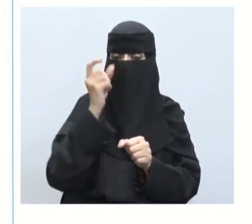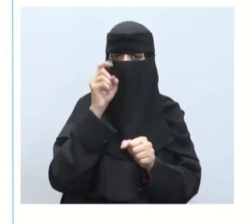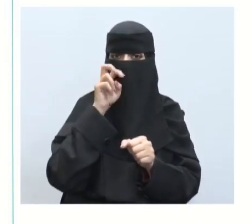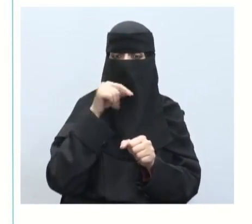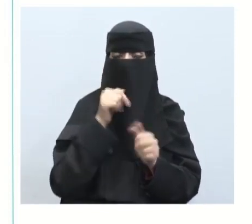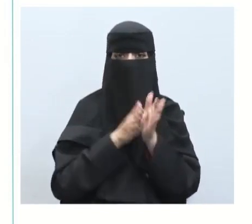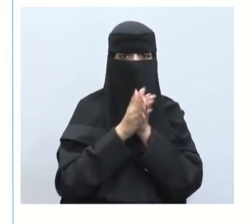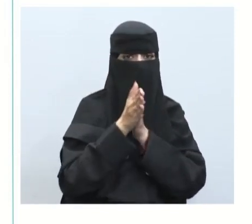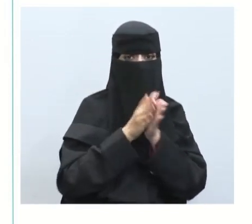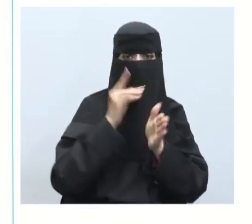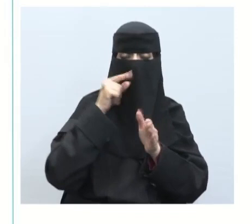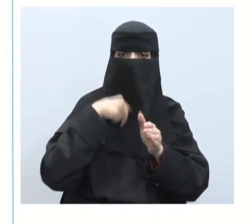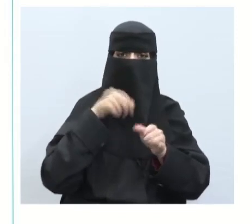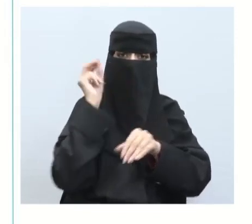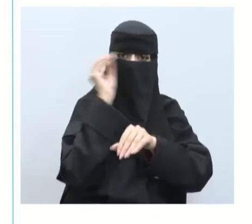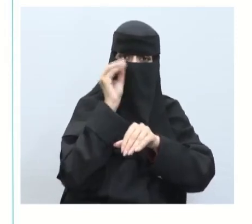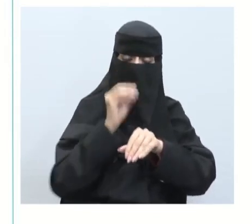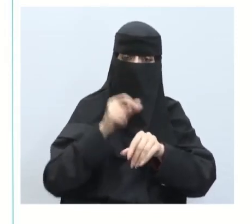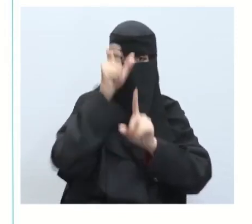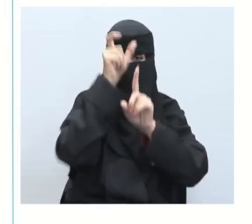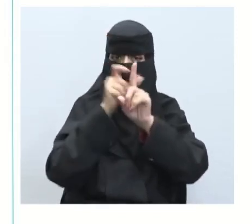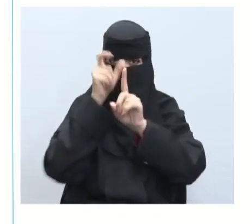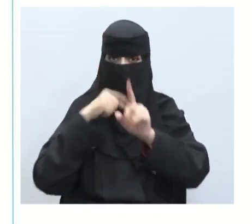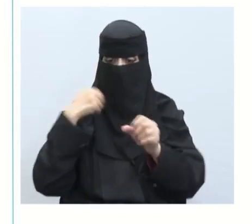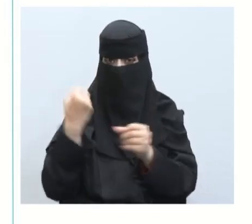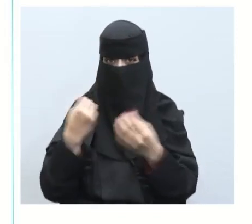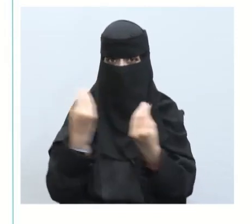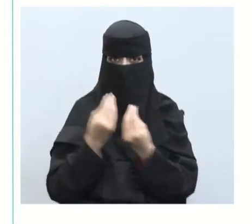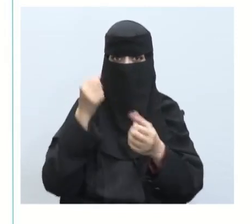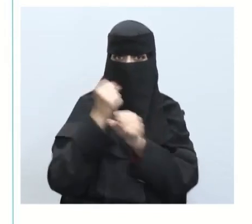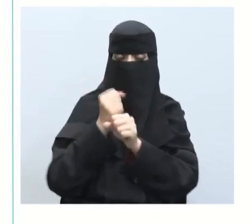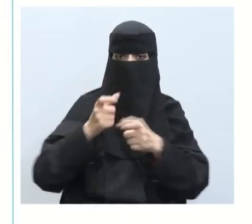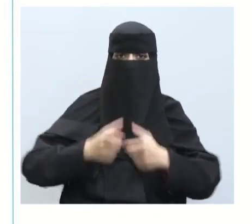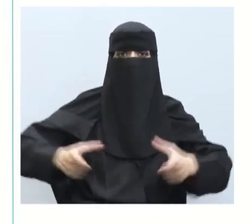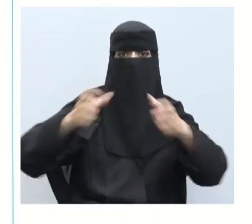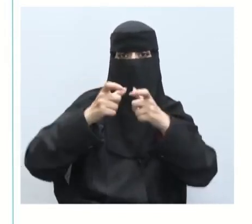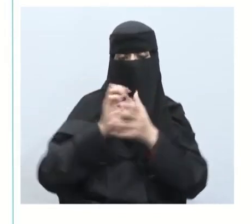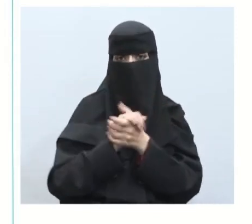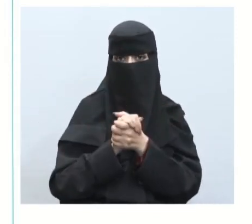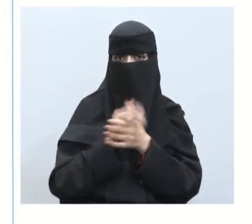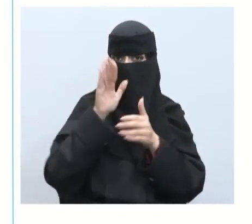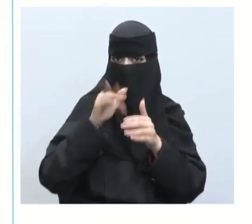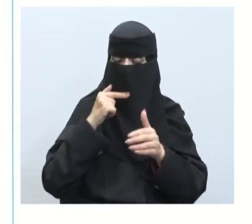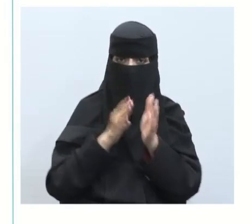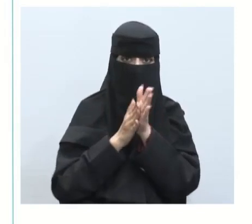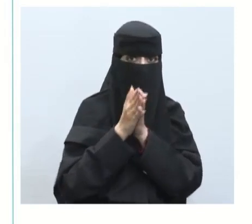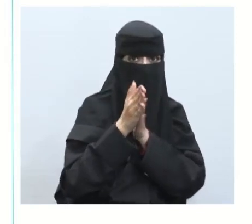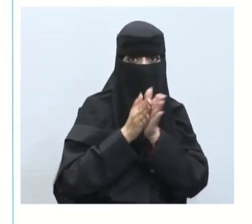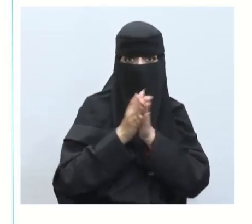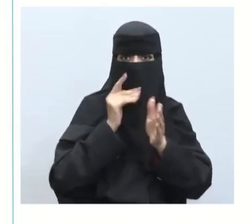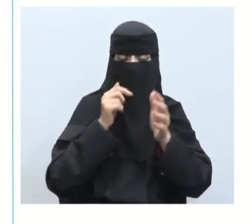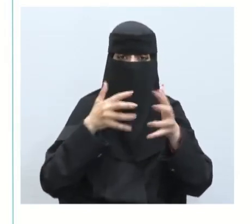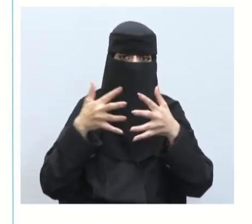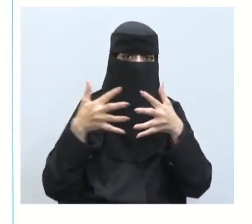حث الموظفين الذين سادير على العمل كفريق اذا ستعمل او تحث فريق